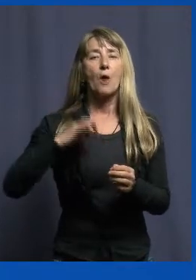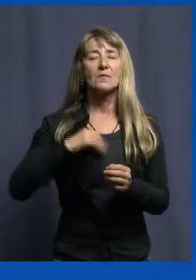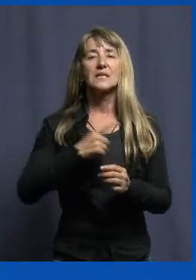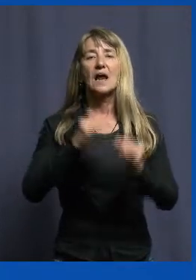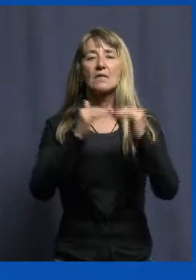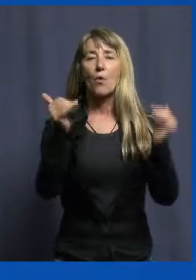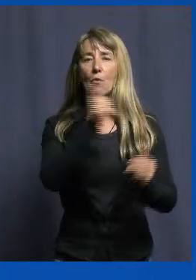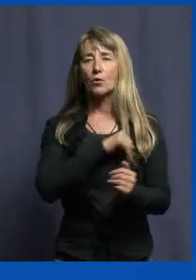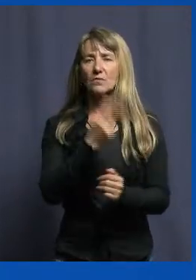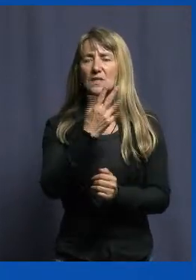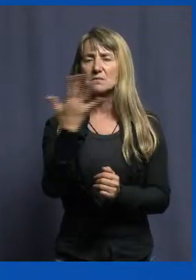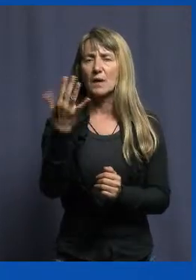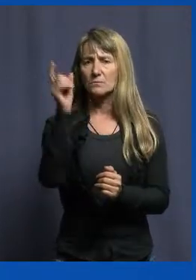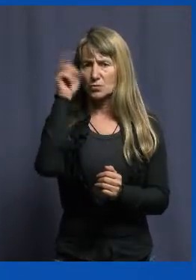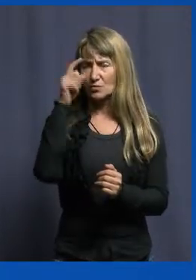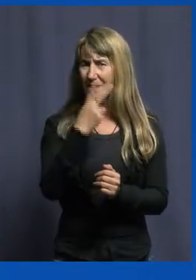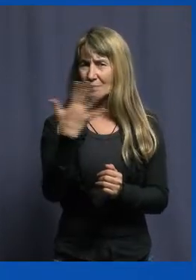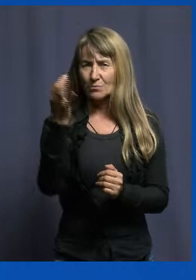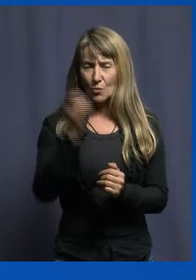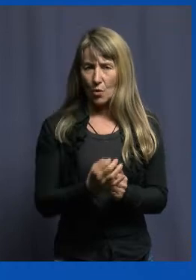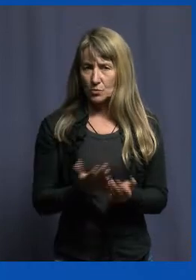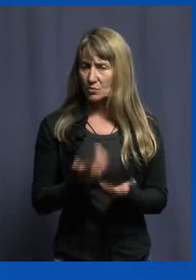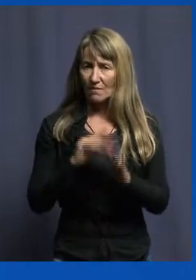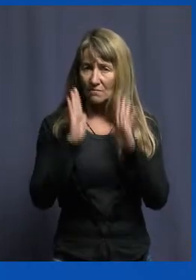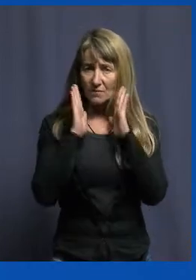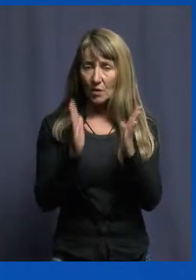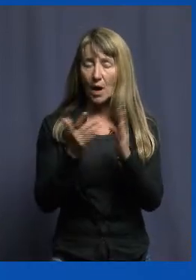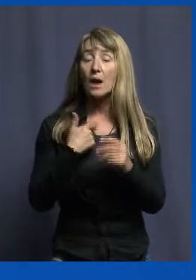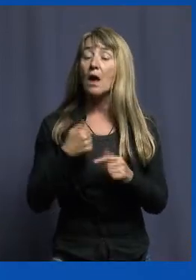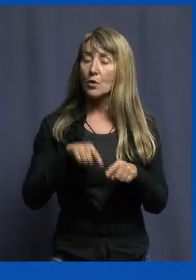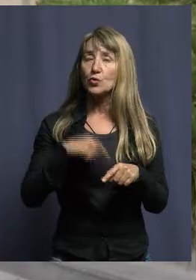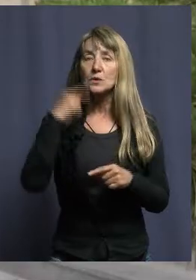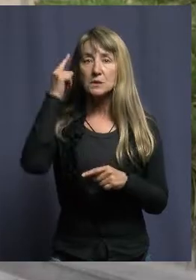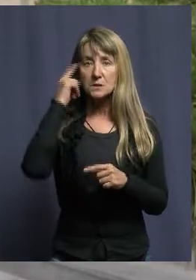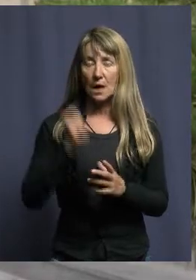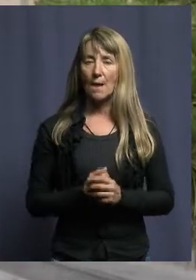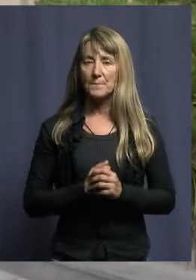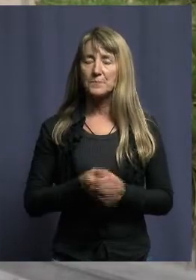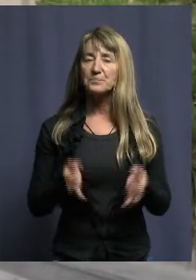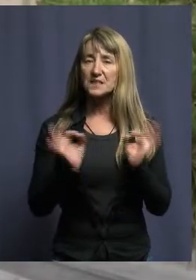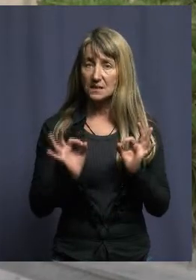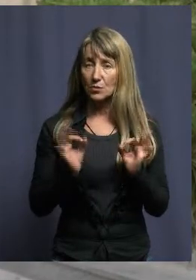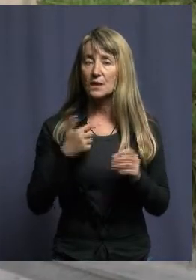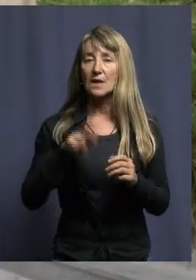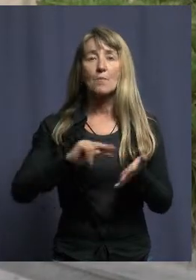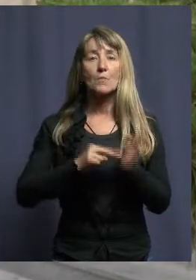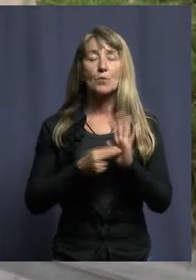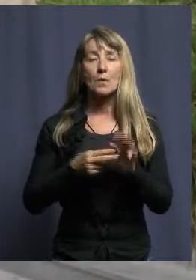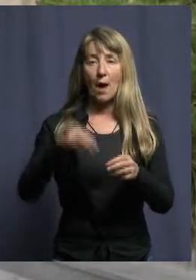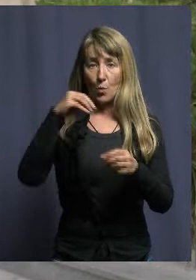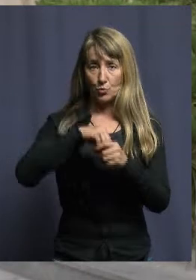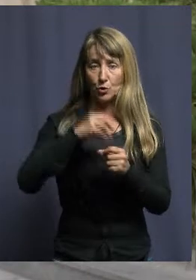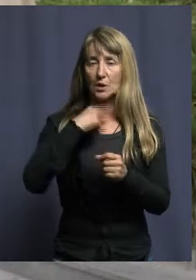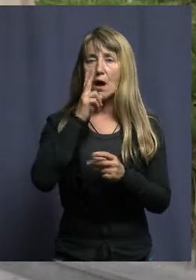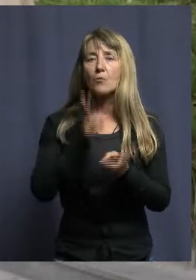skoro 25%, skoro. To je nevjerovatno. Ali ja to znam. Dakle, siguran sam da ima problema u budžetu i